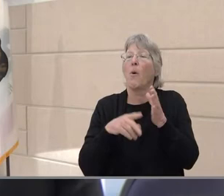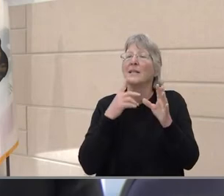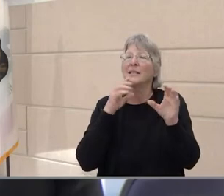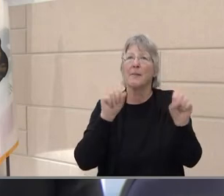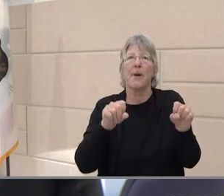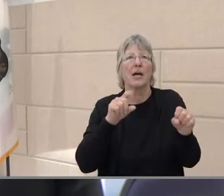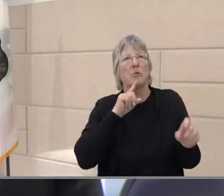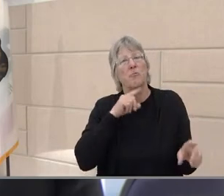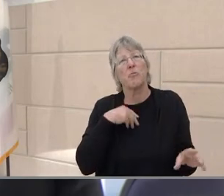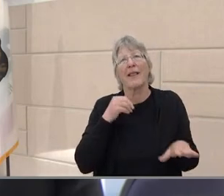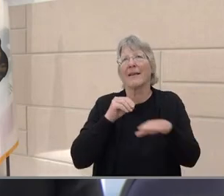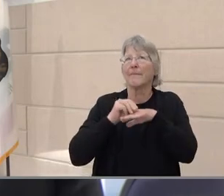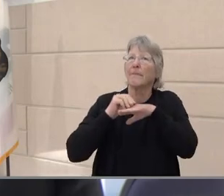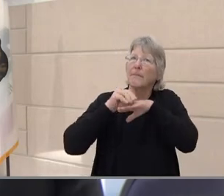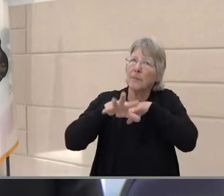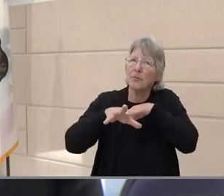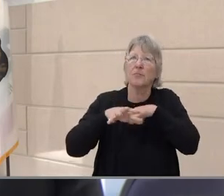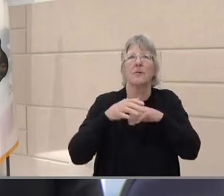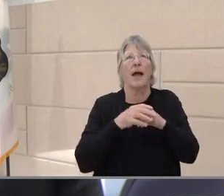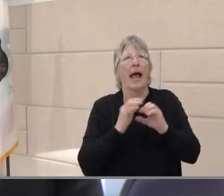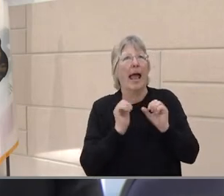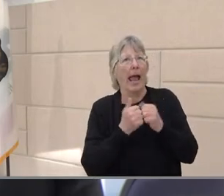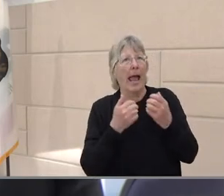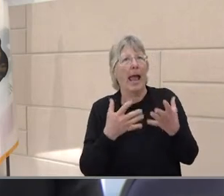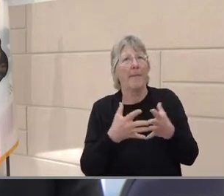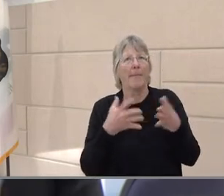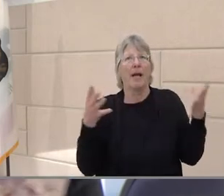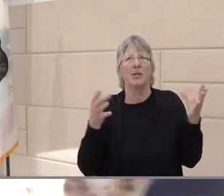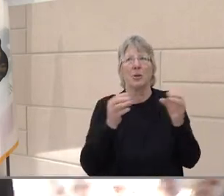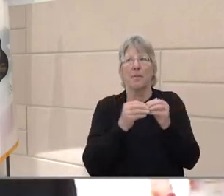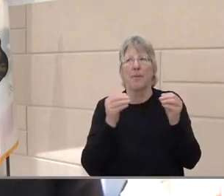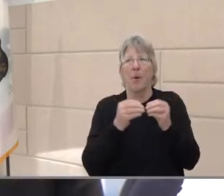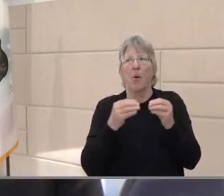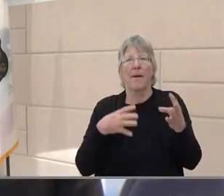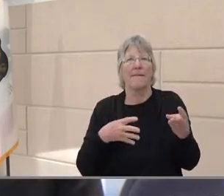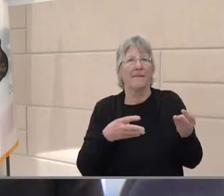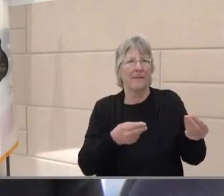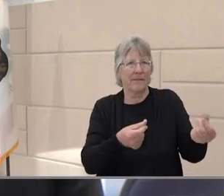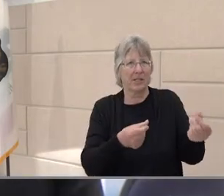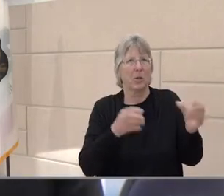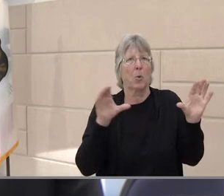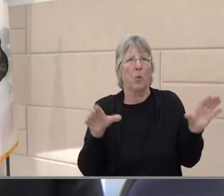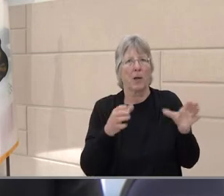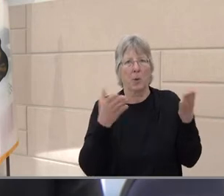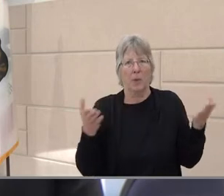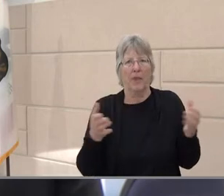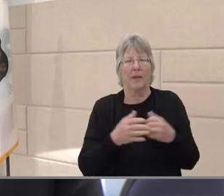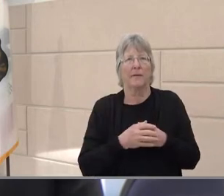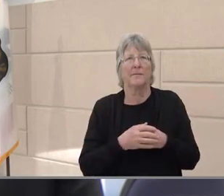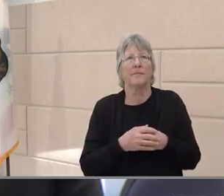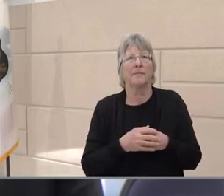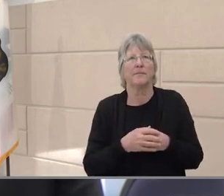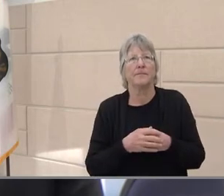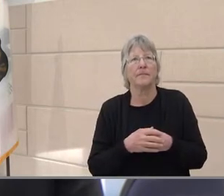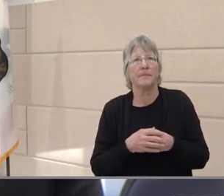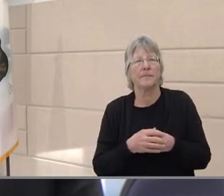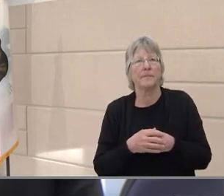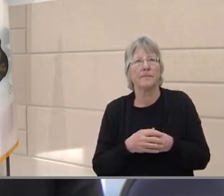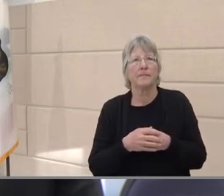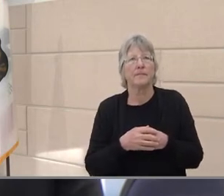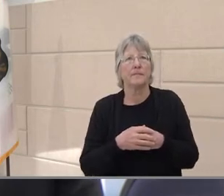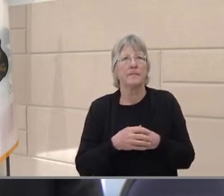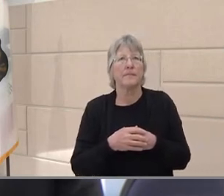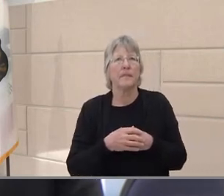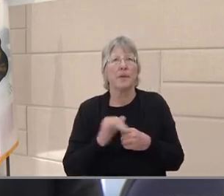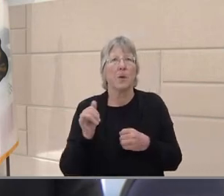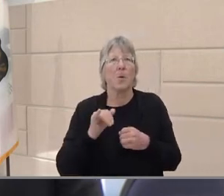ទាន់មានគ្រប់គ្រាន់សម្រាប់ដាក់បញ្ចូលរាប់បញ្ចូលយើងចង់ដឹងថាតើយើងធ្វើបានយ៉ាងស័ក្តិសិទ្ធិ